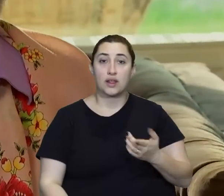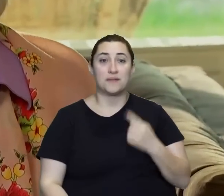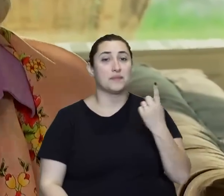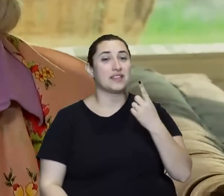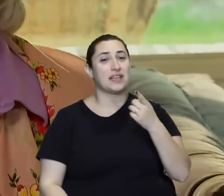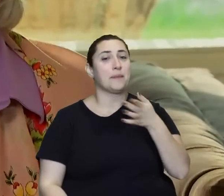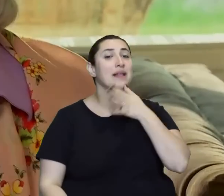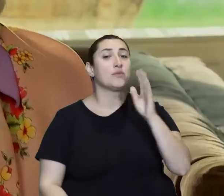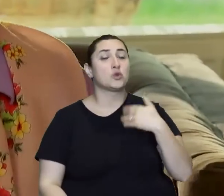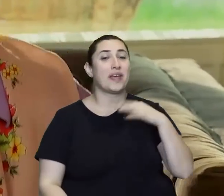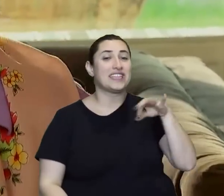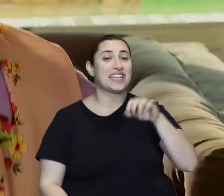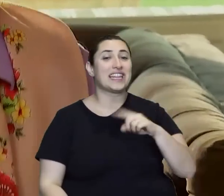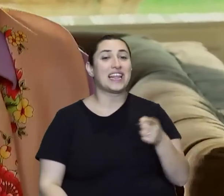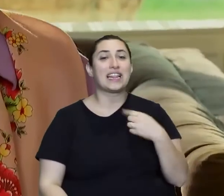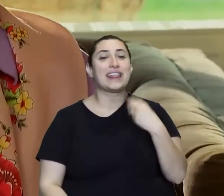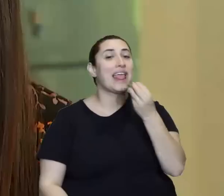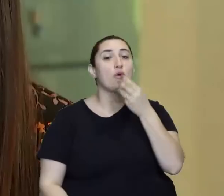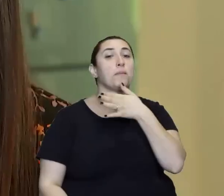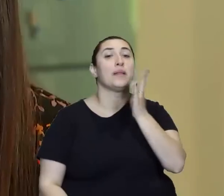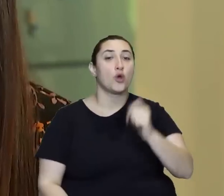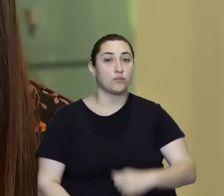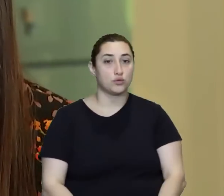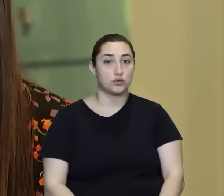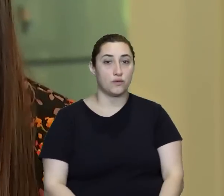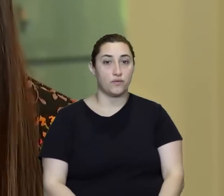Bir de bilmiyor musun ben çayın yanında ne yediğimi?